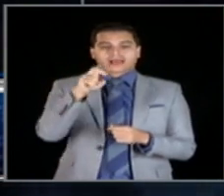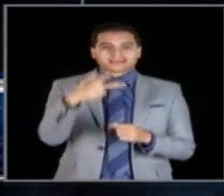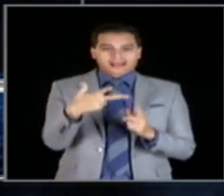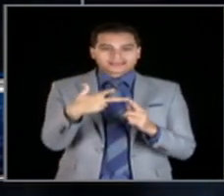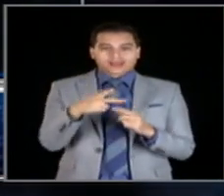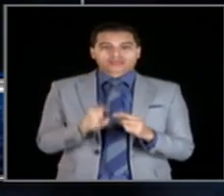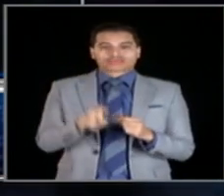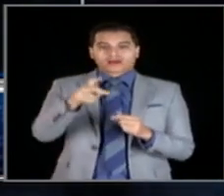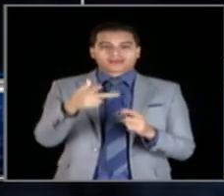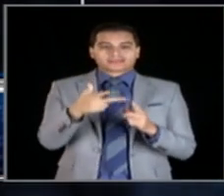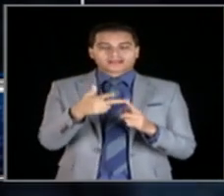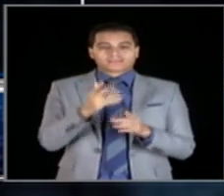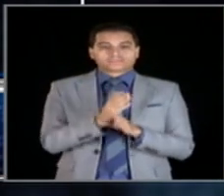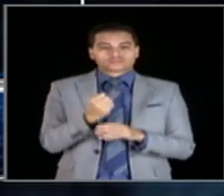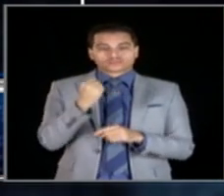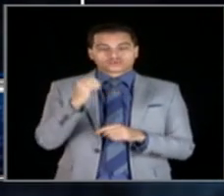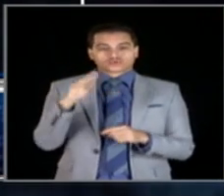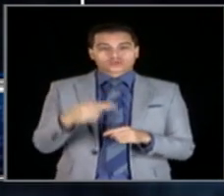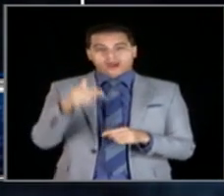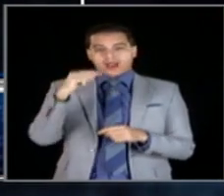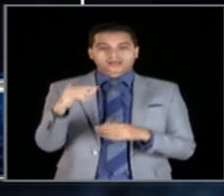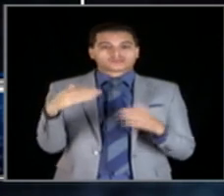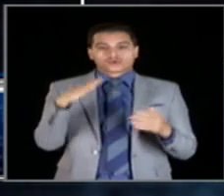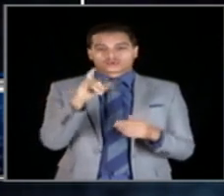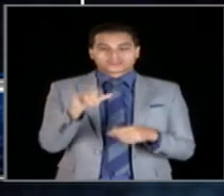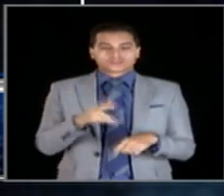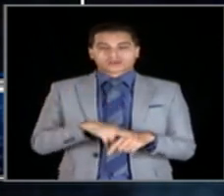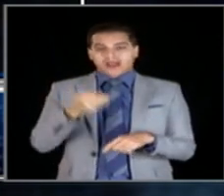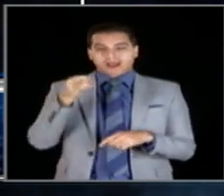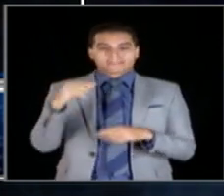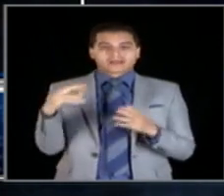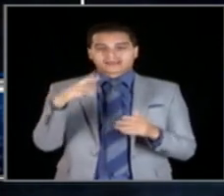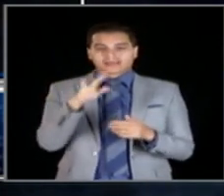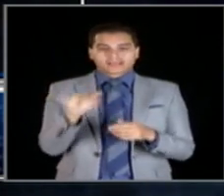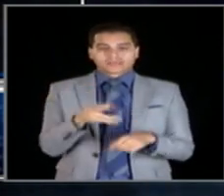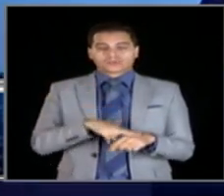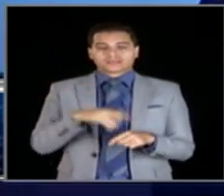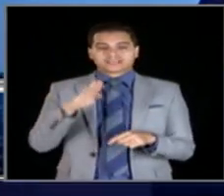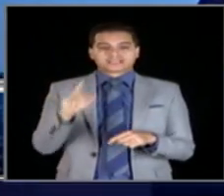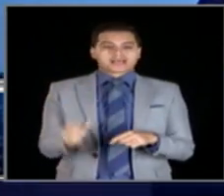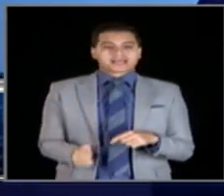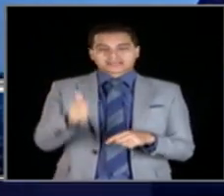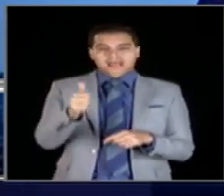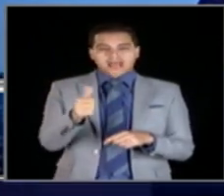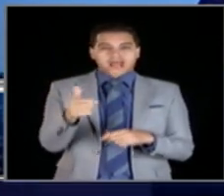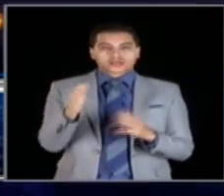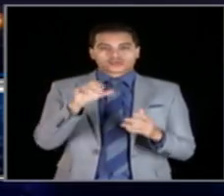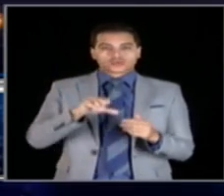بطولة سعاد حسني وأحمد زكي وجميل راتب وسناء يونس وأحمد